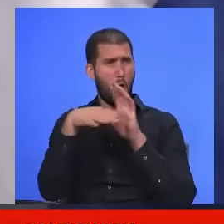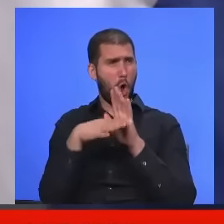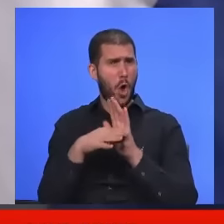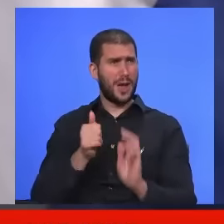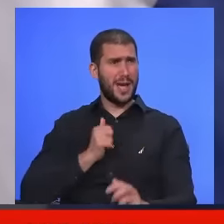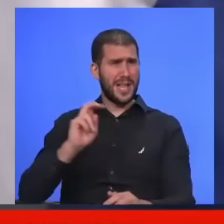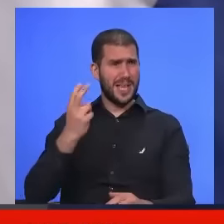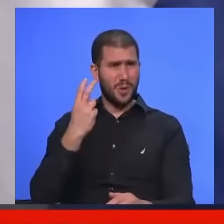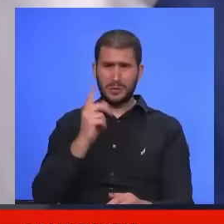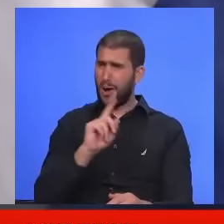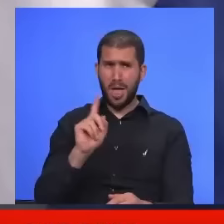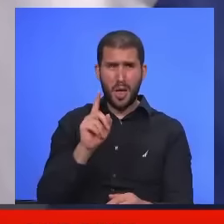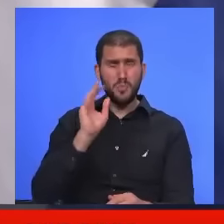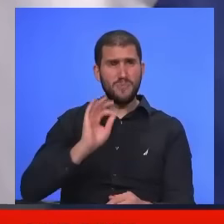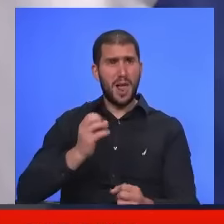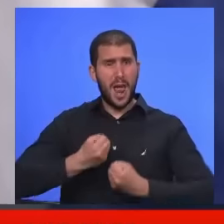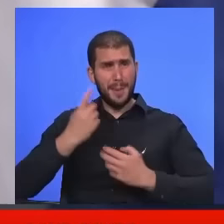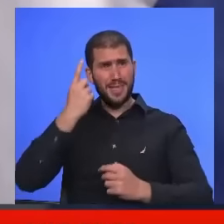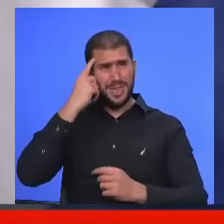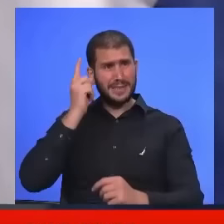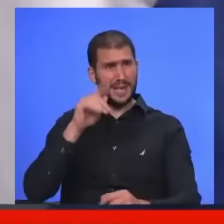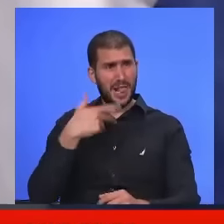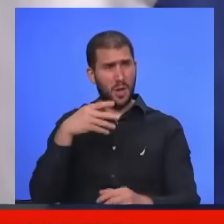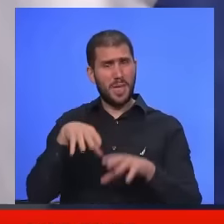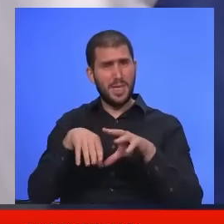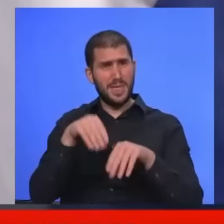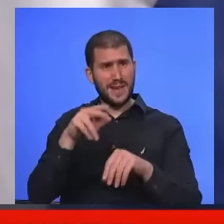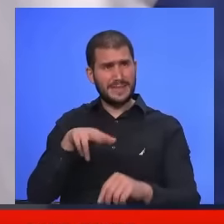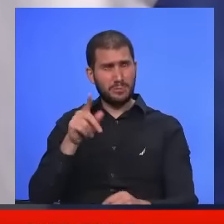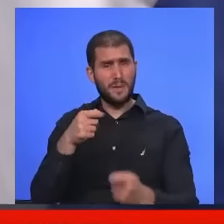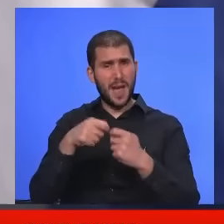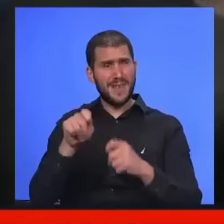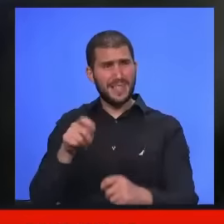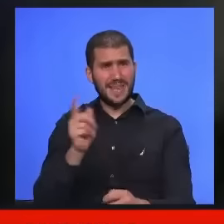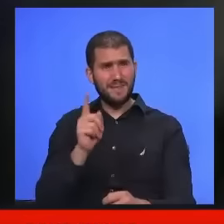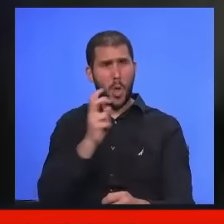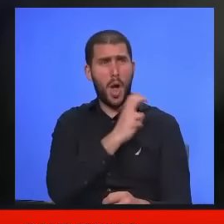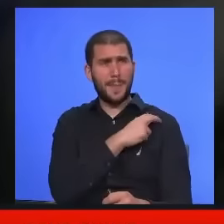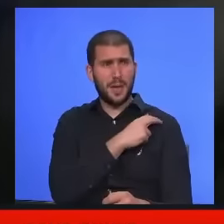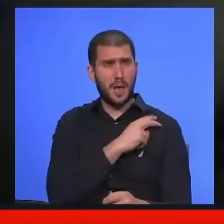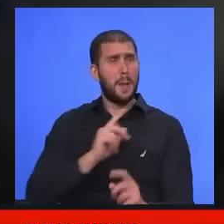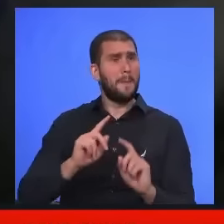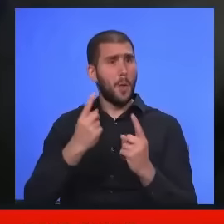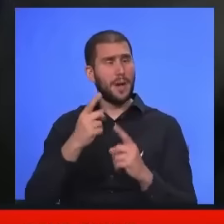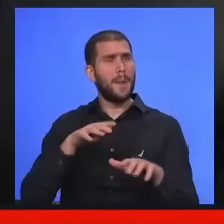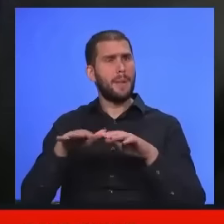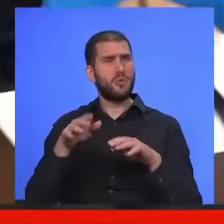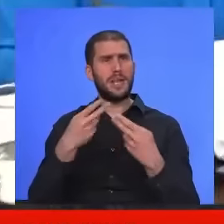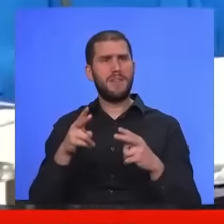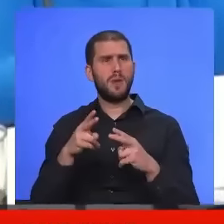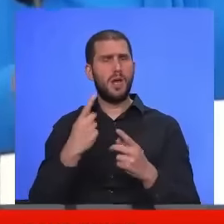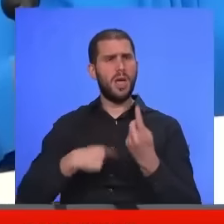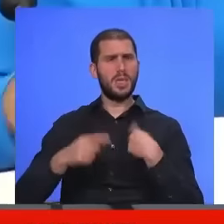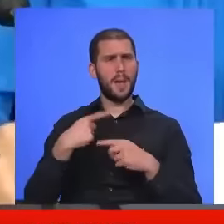הגיוס. לא, לא, לא, לא, לא. כדי להביע דעה על חוק הגיוס צריך להיות נבחרי ציבור וחברי כנסת, לא רמטכ"ל. בכל מקרה, הממשלה לא תוכל